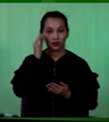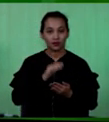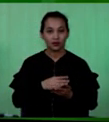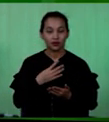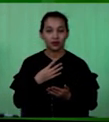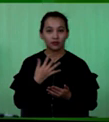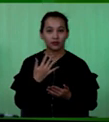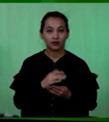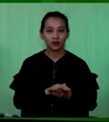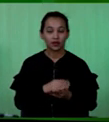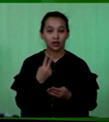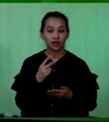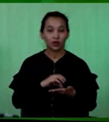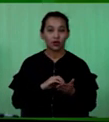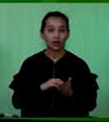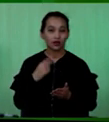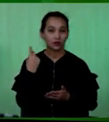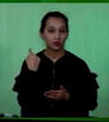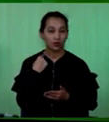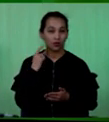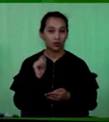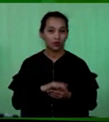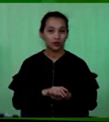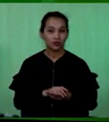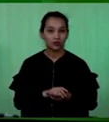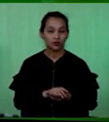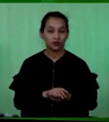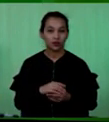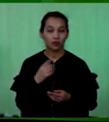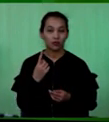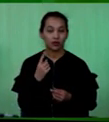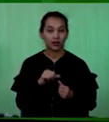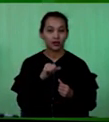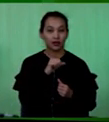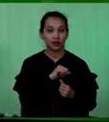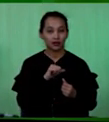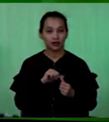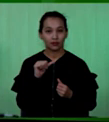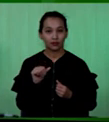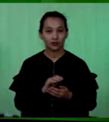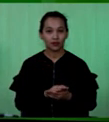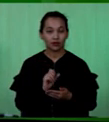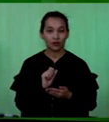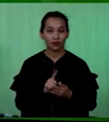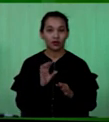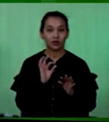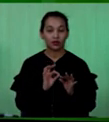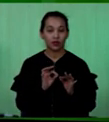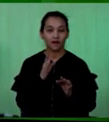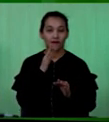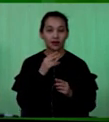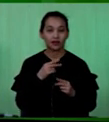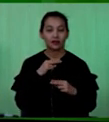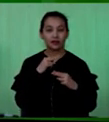45 2 xonali son edi. 45 ning xona birliklariga ajratganmiz. Topshiriqni tekshirayotganda